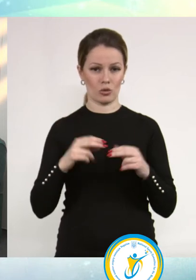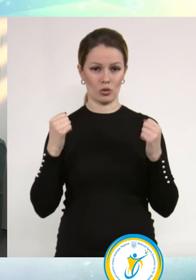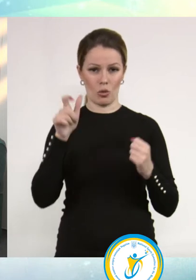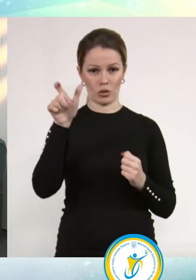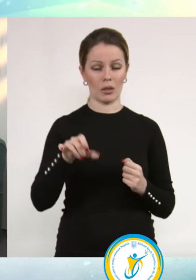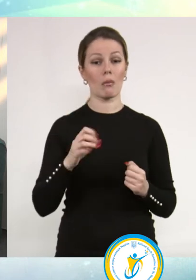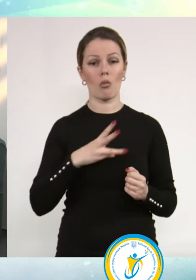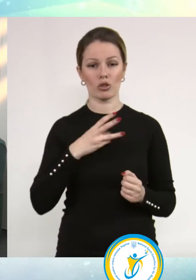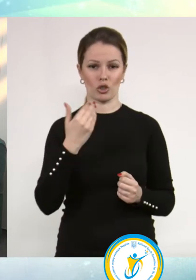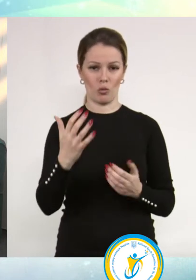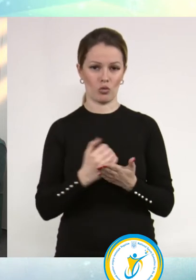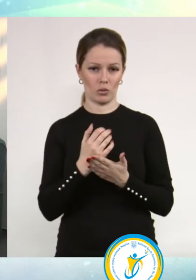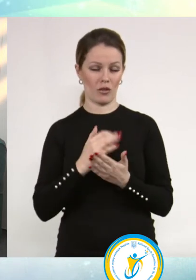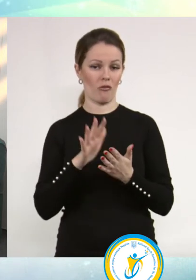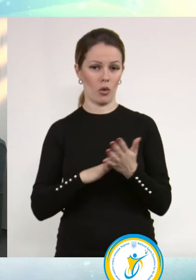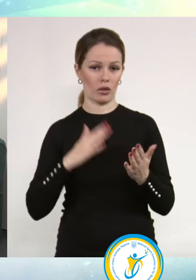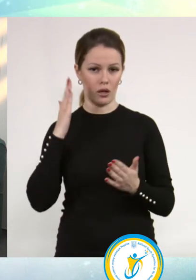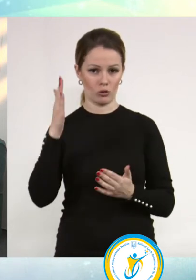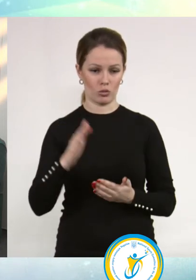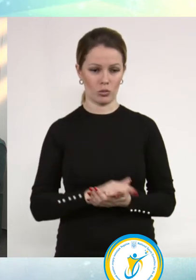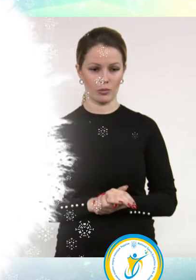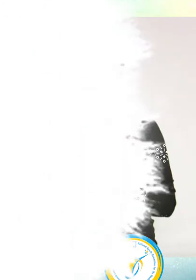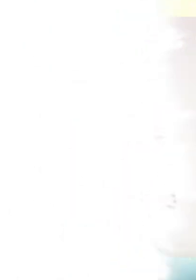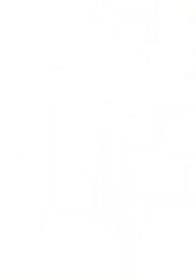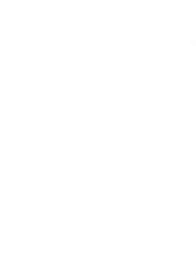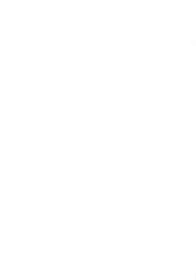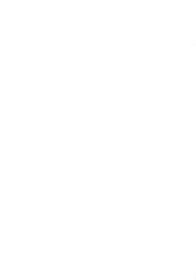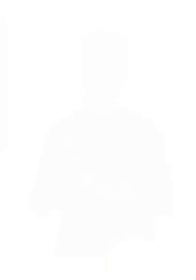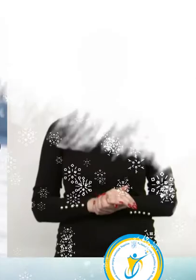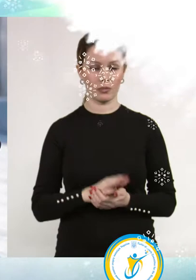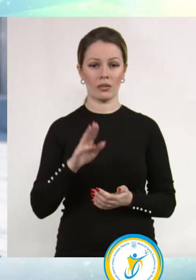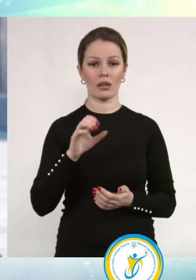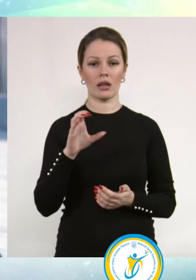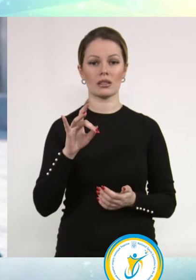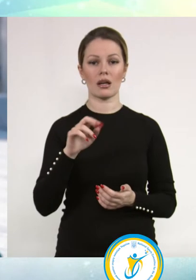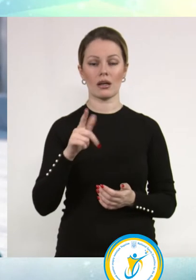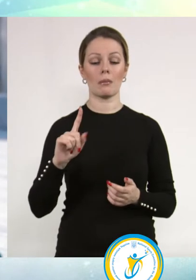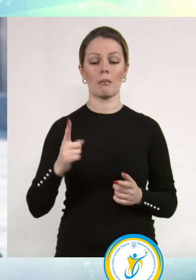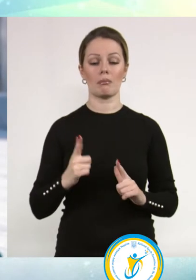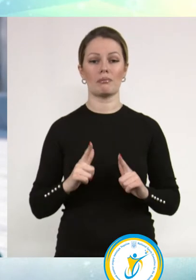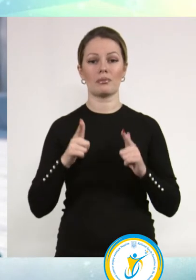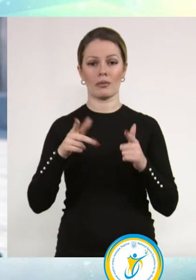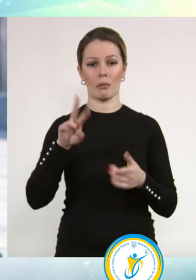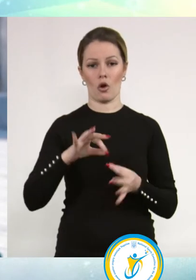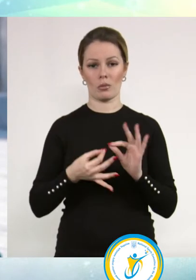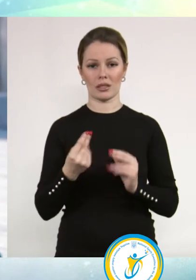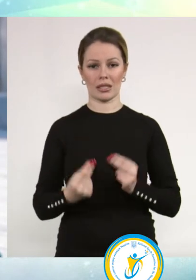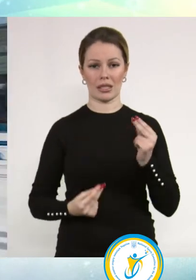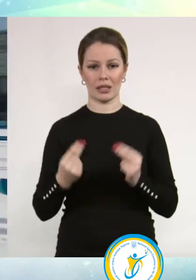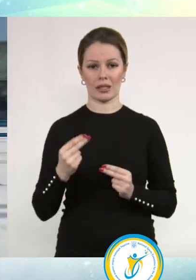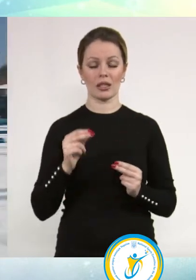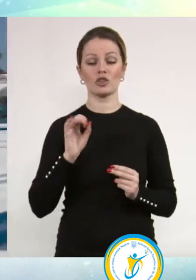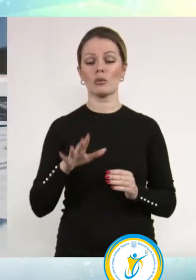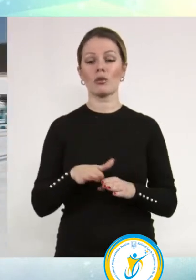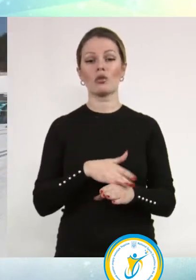поспостерігати, повболювати за цього спортсмена і побажати йому успіхів подальшому. Тарас Радь – дебютант Паралімпійських ігор.